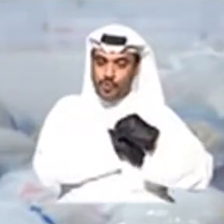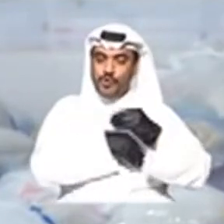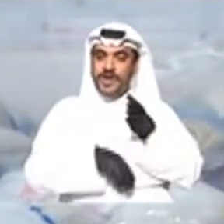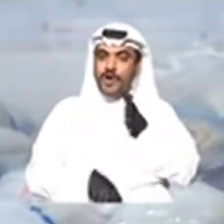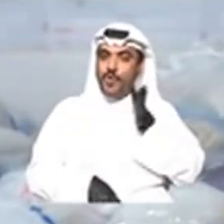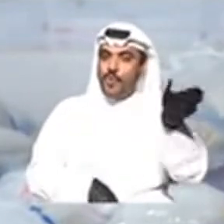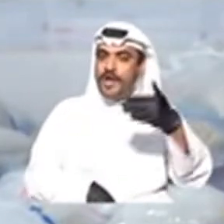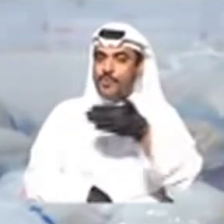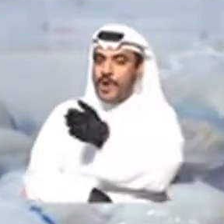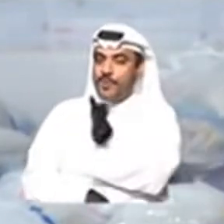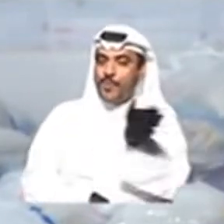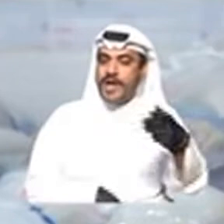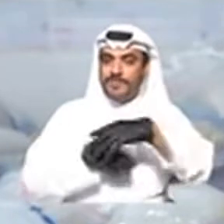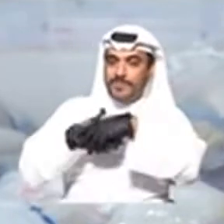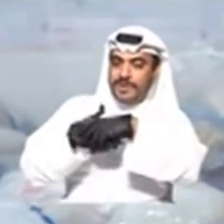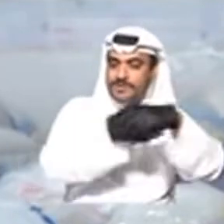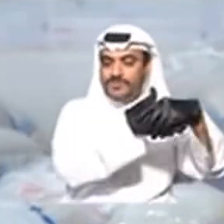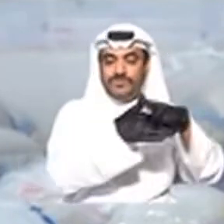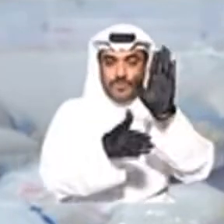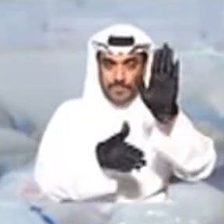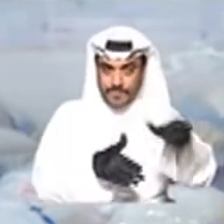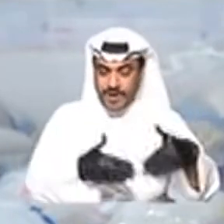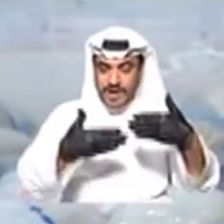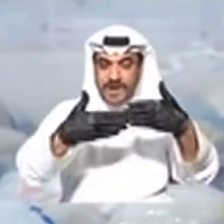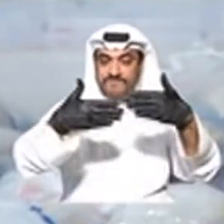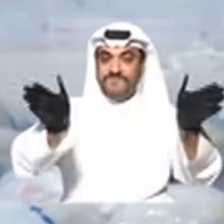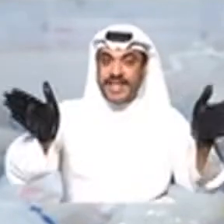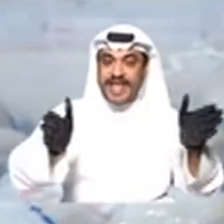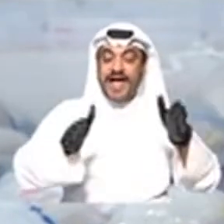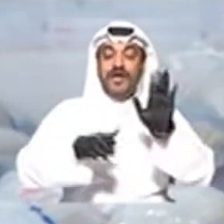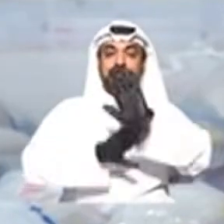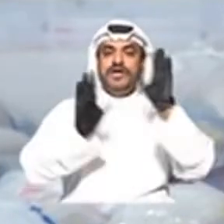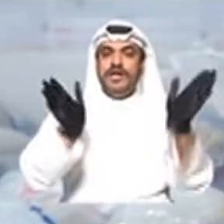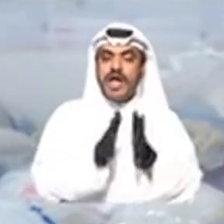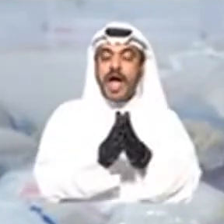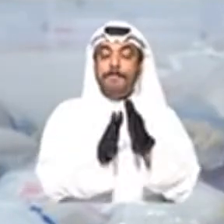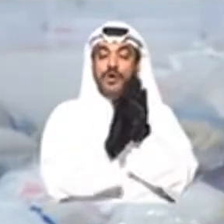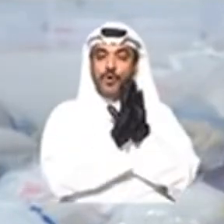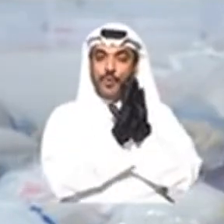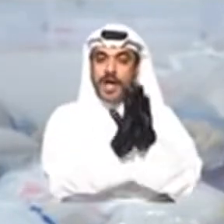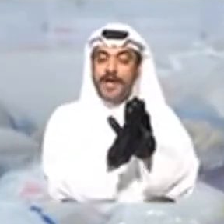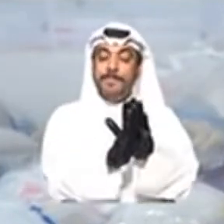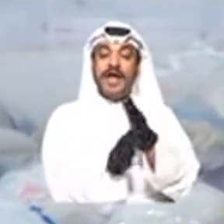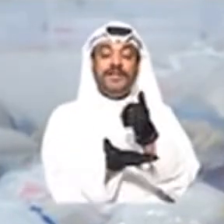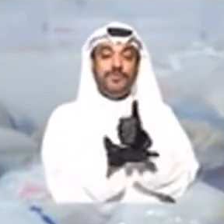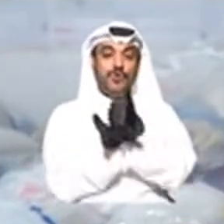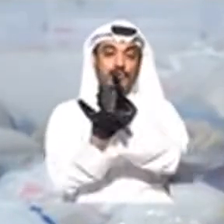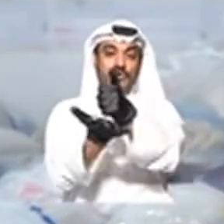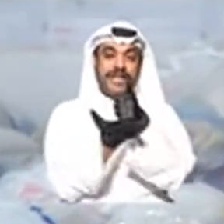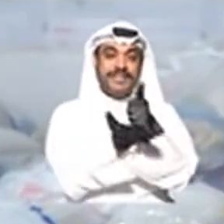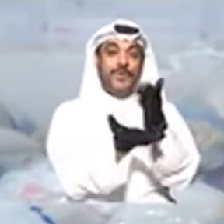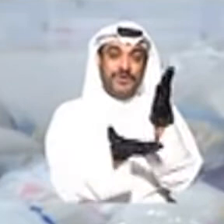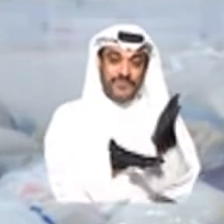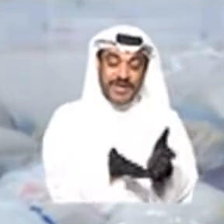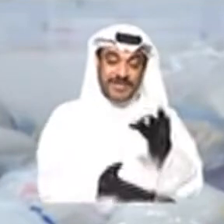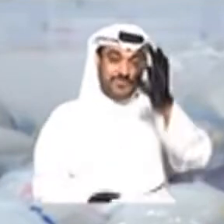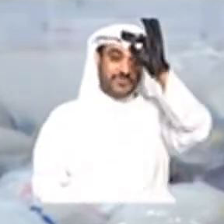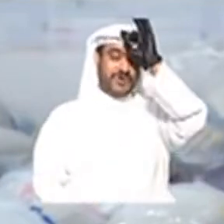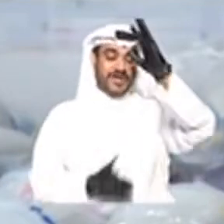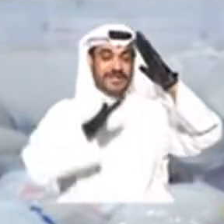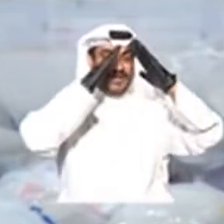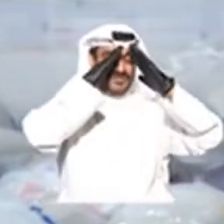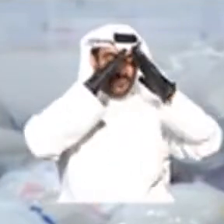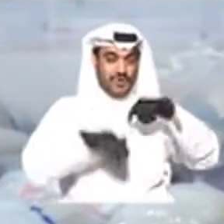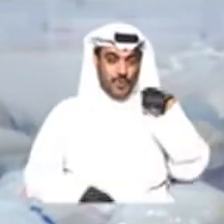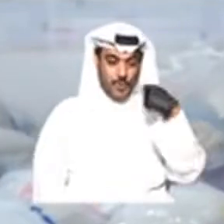التوزيع للترتيب ولشق الطرق ولحماية طبعا متطوعين من أي شيء. هذا بالنسبة للداخلين نوجه لهم الشكر. وزارة